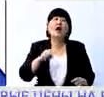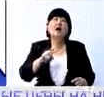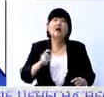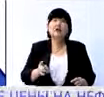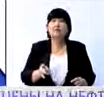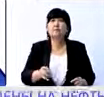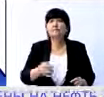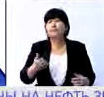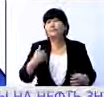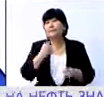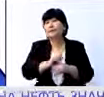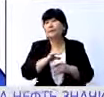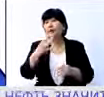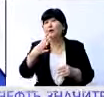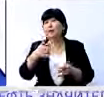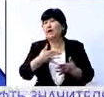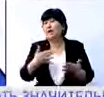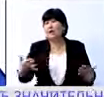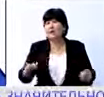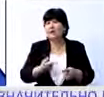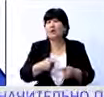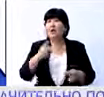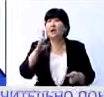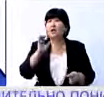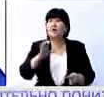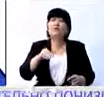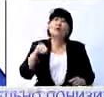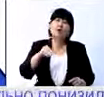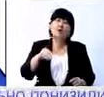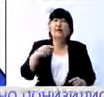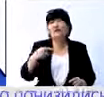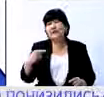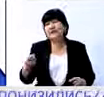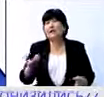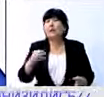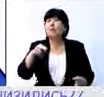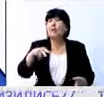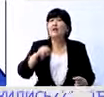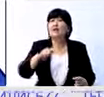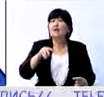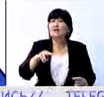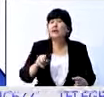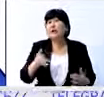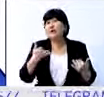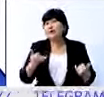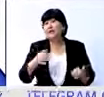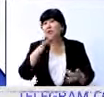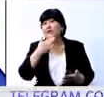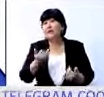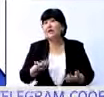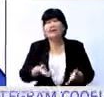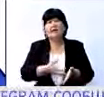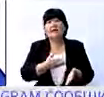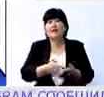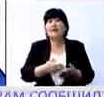видов препаратов крови. Это эритроциты, тромбоциты, препараты плазмы. В настоящее время